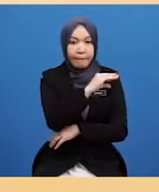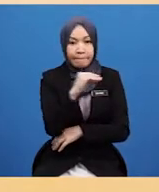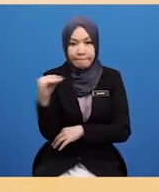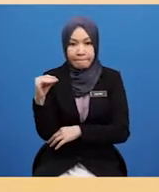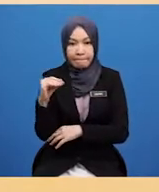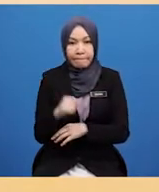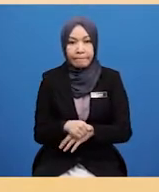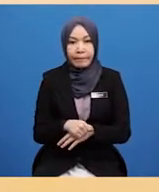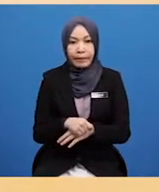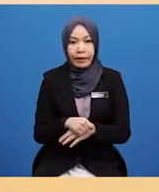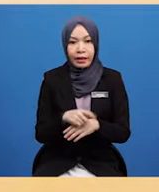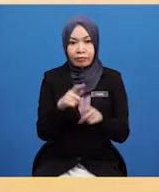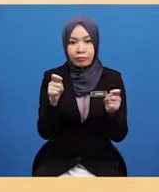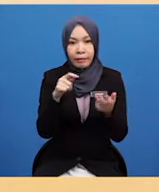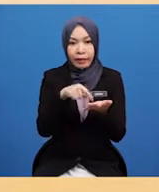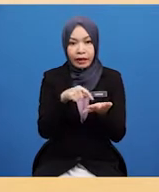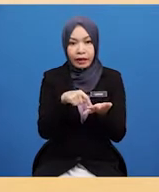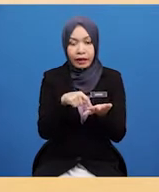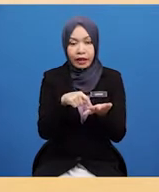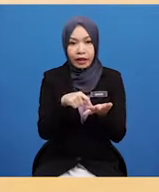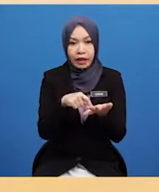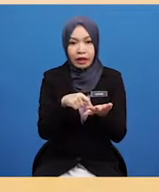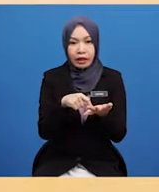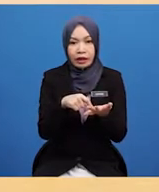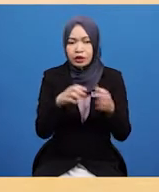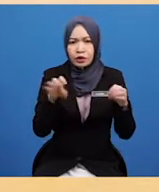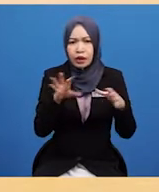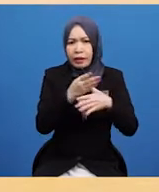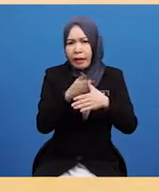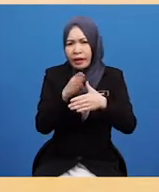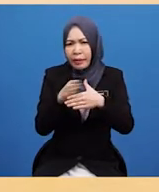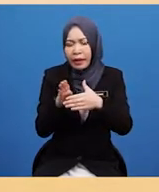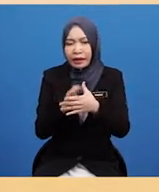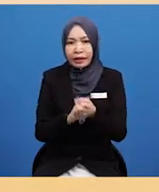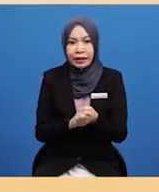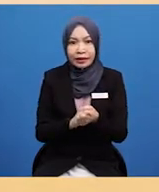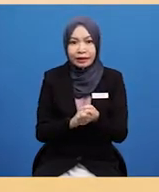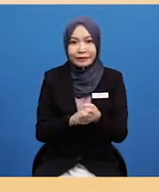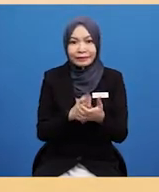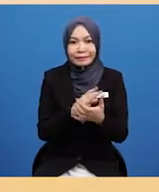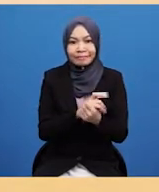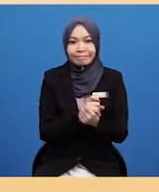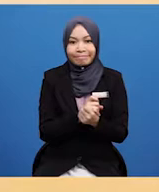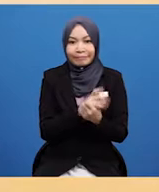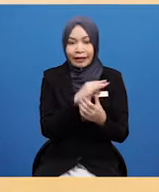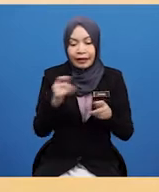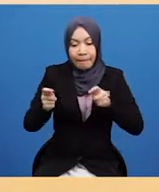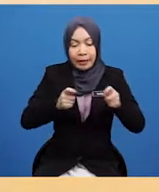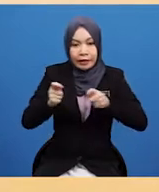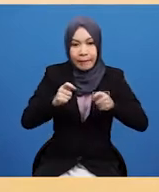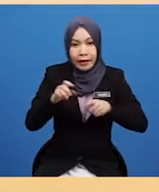diserahkan kepada Denmark. Rhineland menjadi zon bebas tentera. Saarland ditadbir oleh